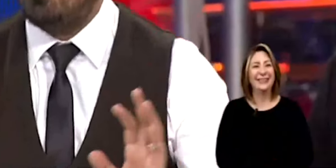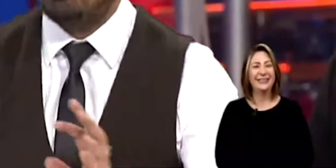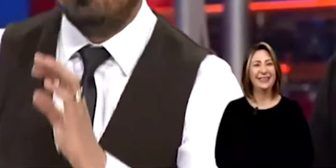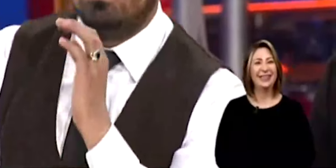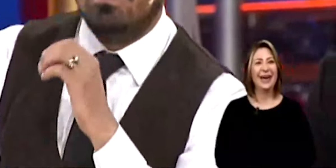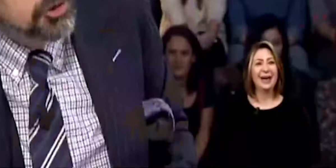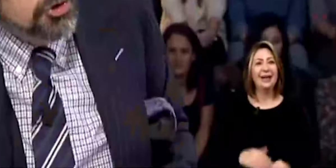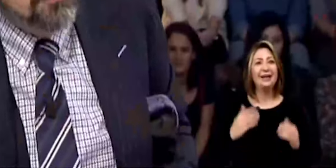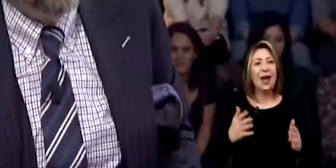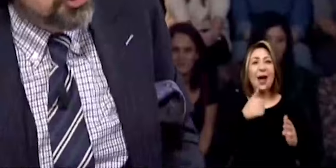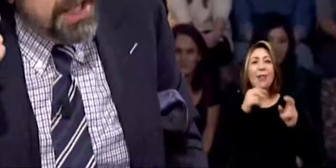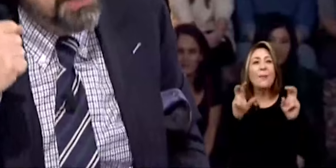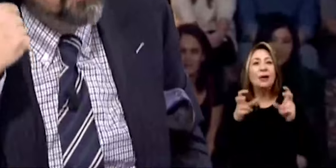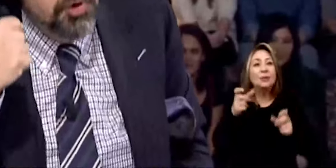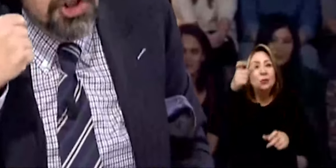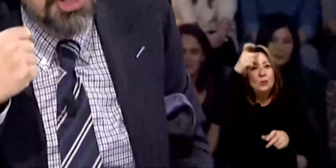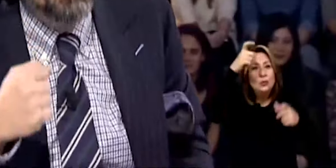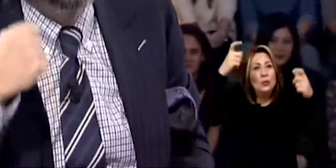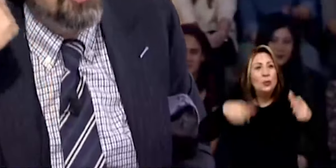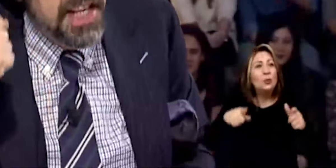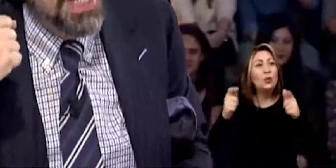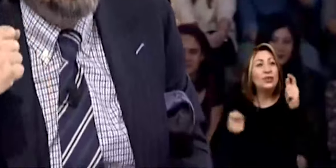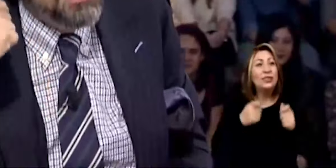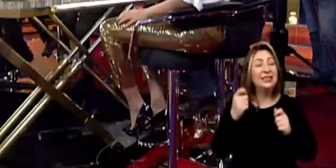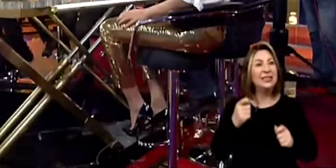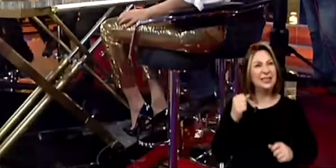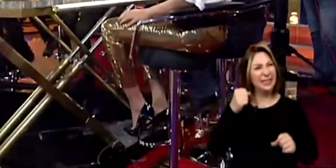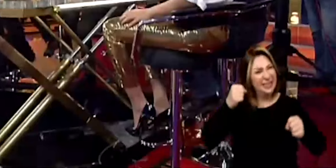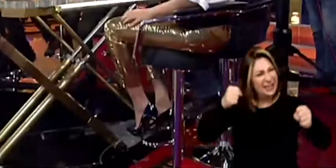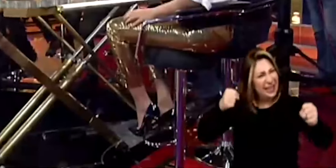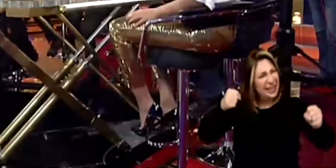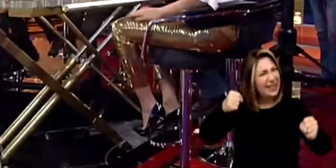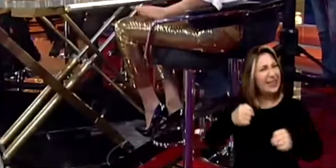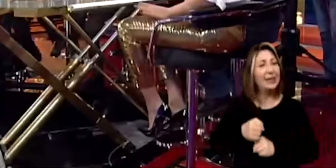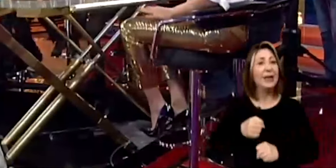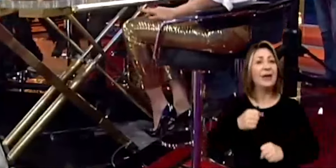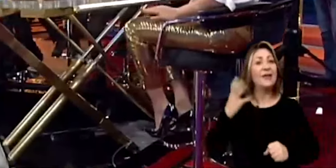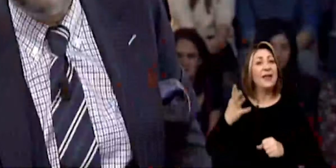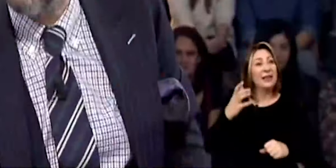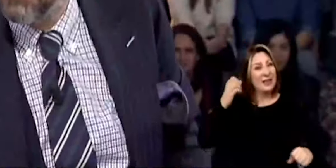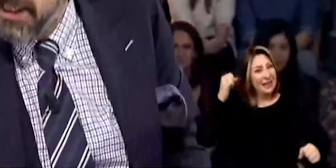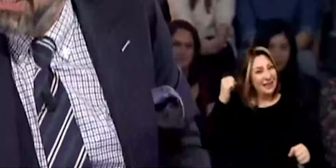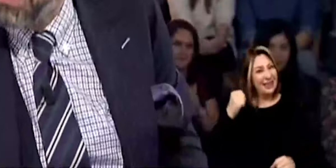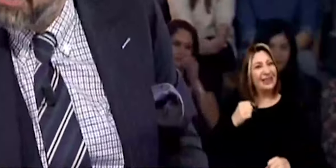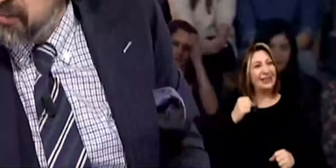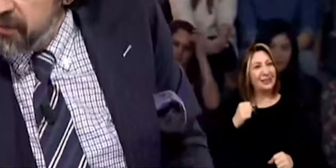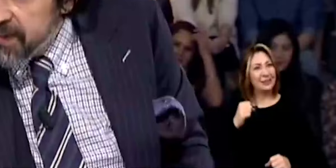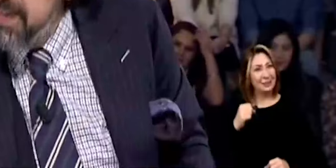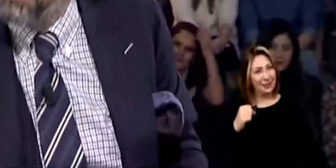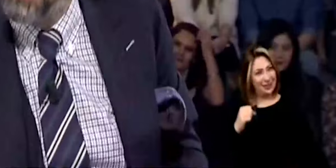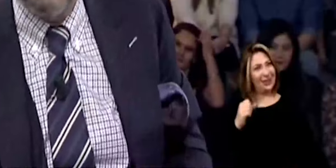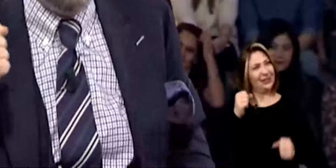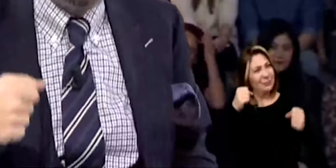hep. Yahu adam radyocu ve Türkiye'de bu işi direnerek... ve dinelerek, dinelerek